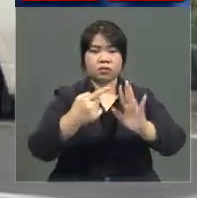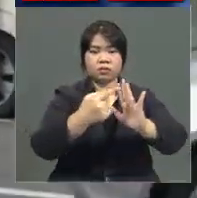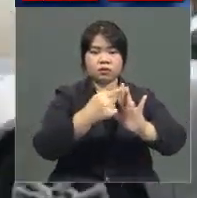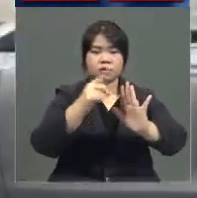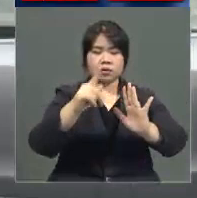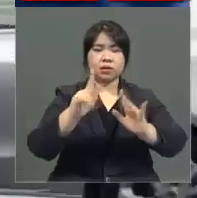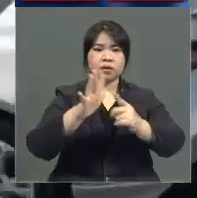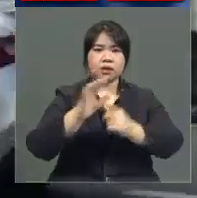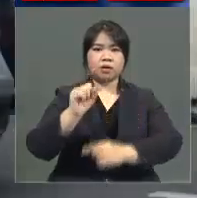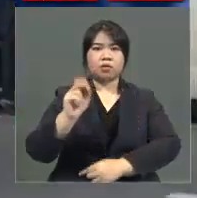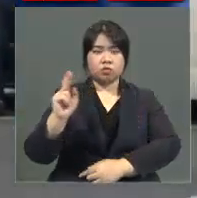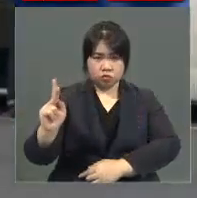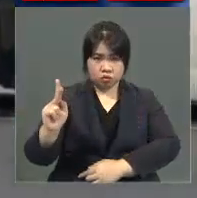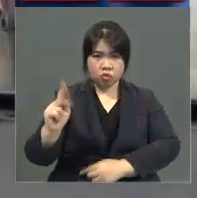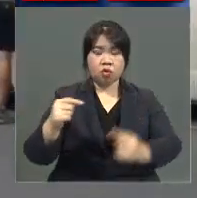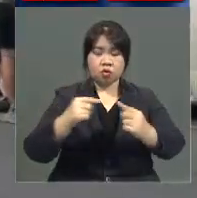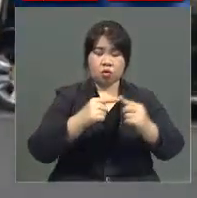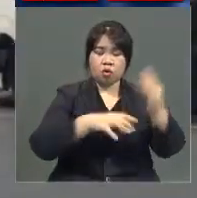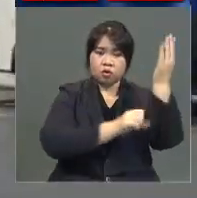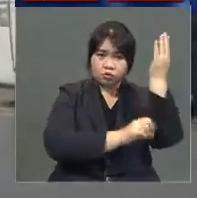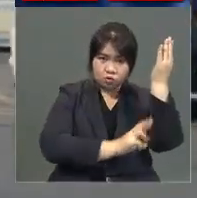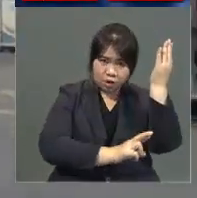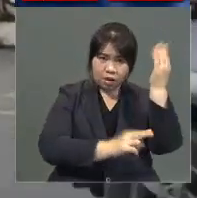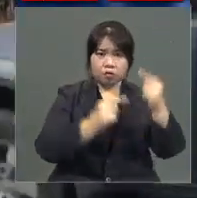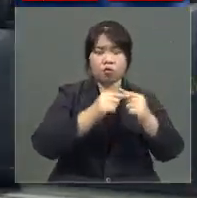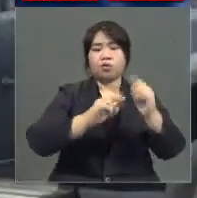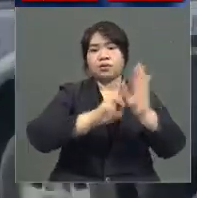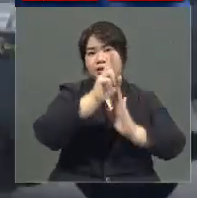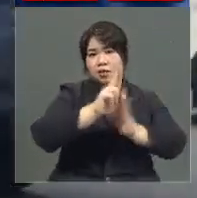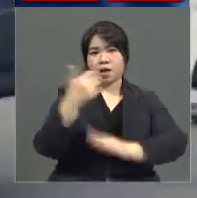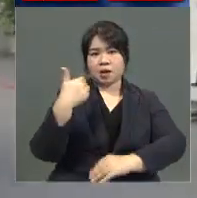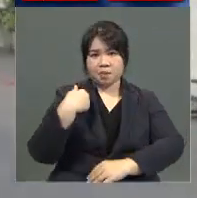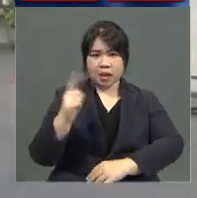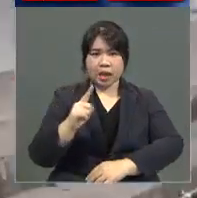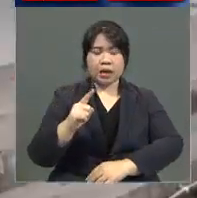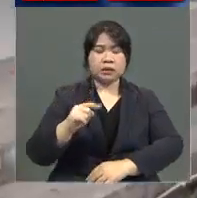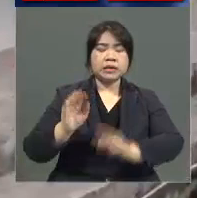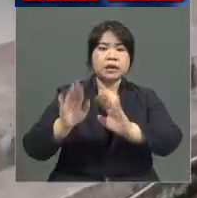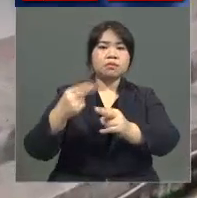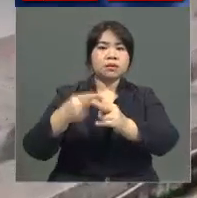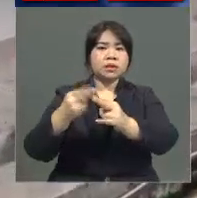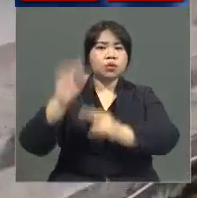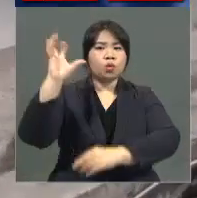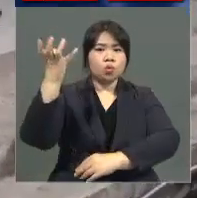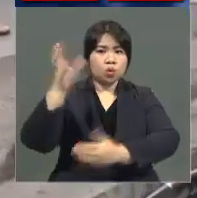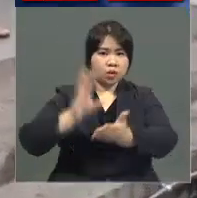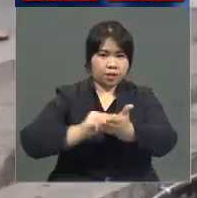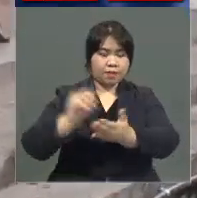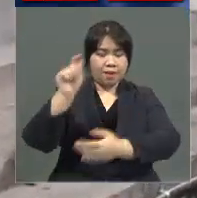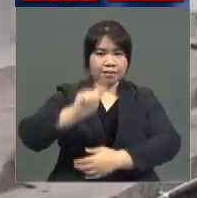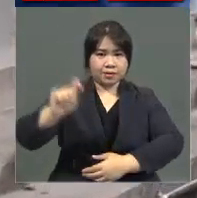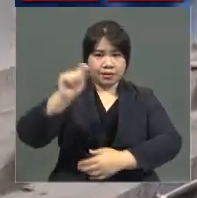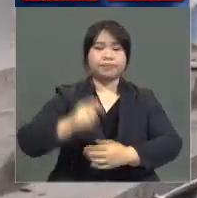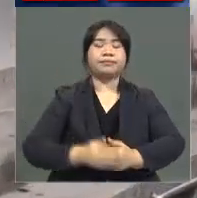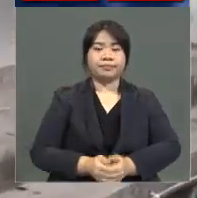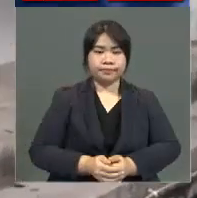พื้นที่อุทยานแห่งชาติถ้ำหลวงขุนน้ำนางนอนให้เป็นพื้นที่อุทยานมรดกแห่งอาเซียนค่ะ ถ้าพูดถึ